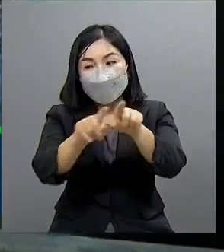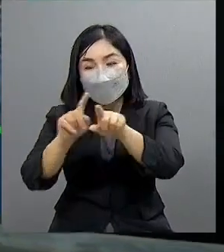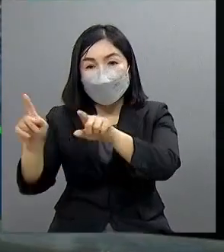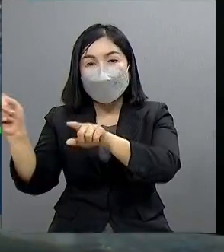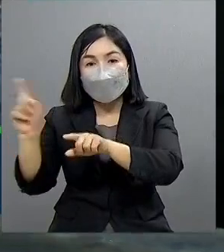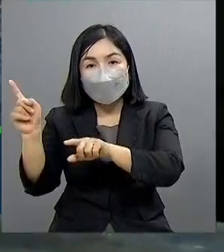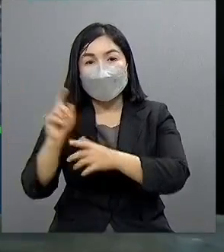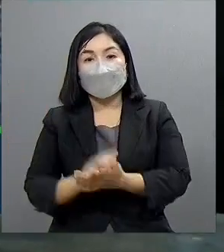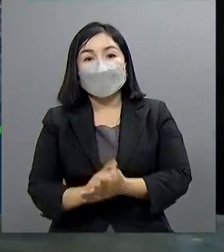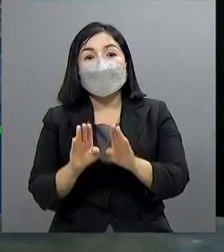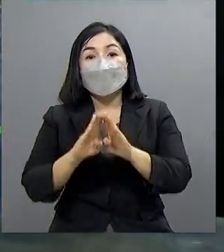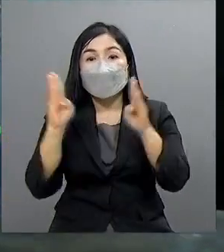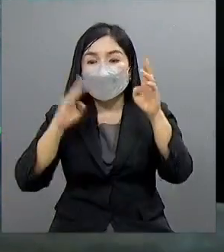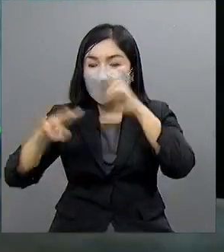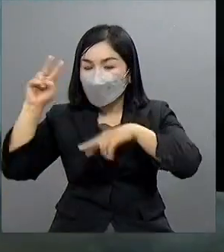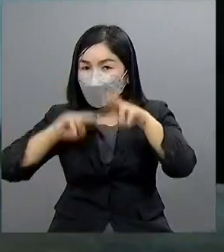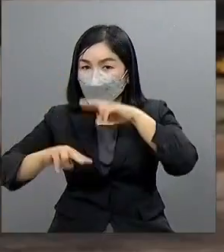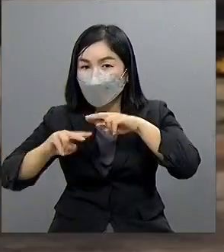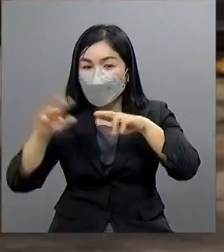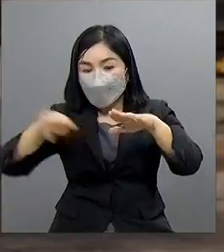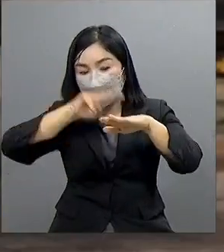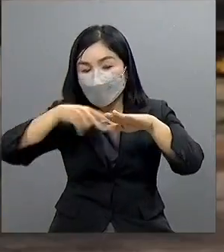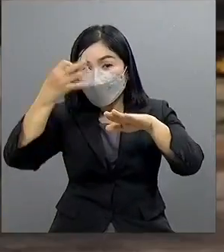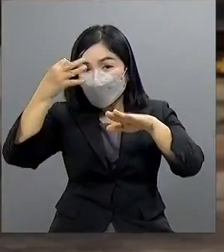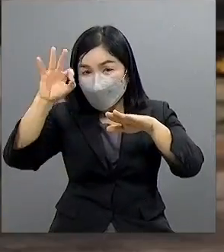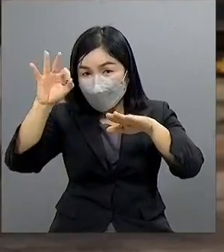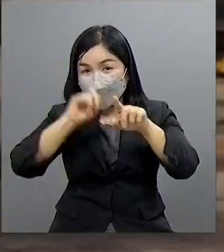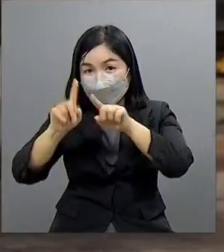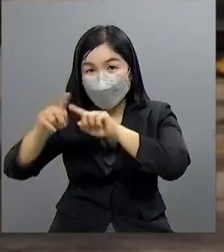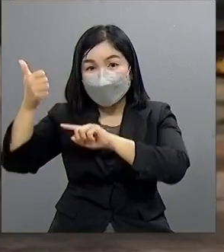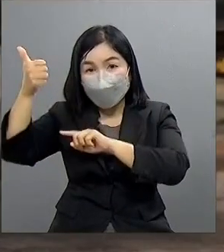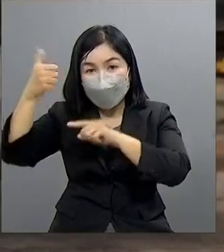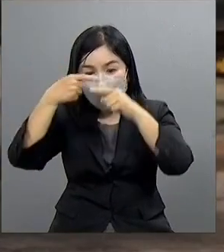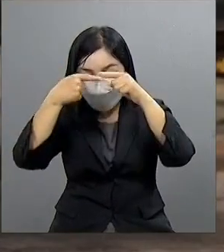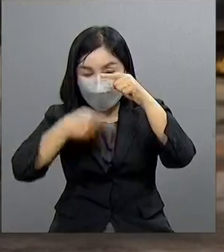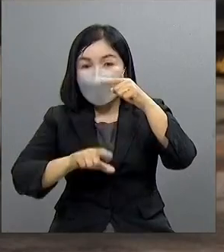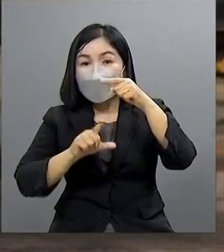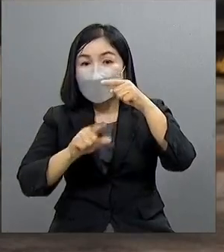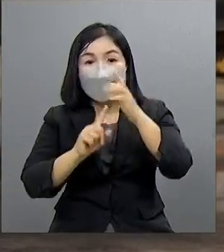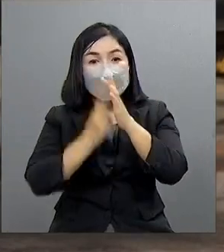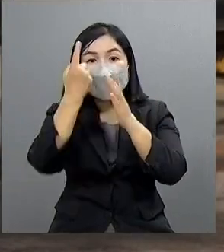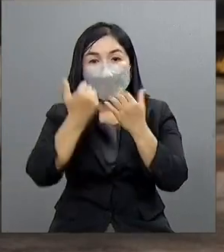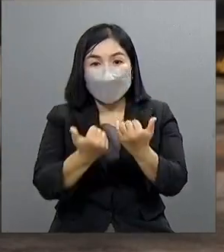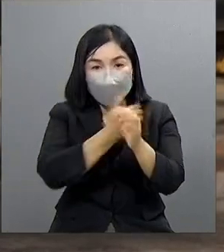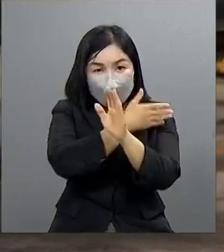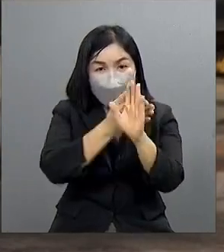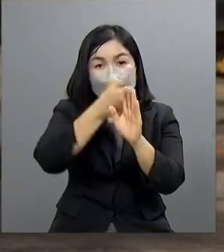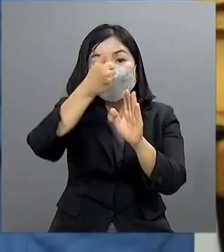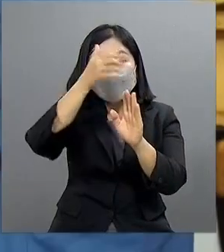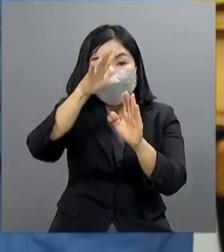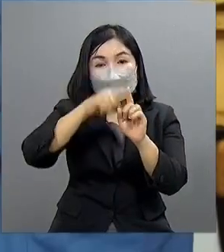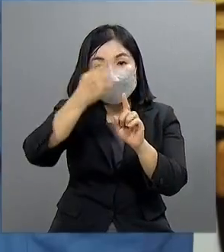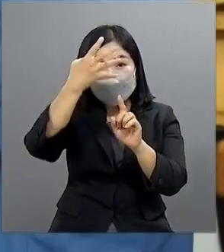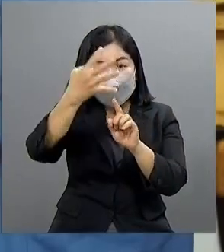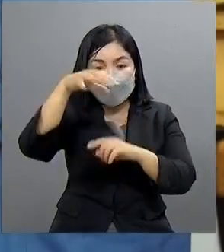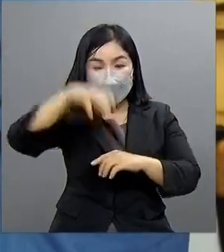ปิดตรวจสอบสภาพรถฟรี20รายการตั้งแต่วันนี้ถึง15เมษายนนี้ค่ะซึ่งทางกรมการขนส่งทางบ